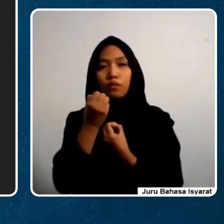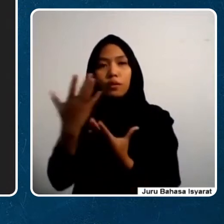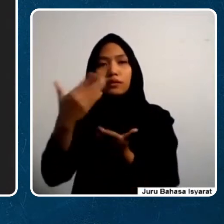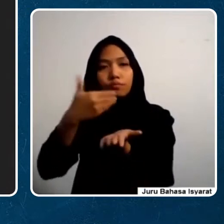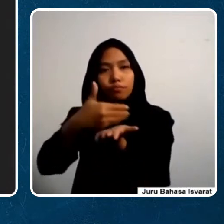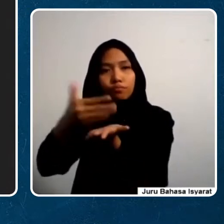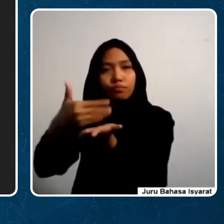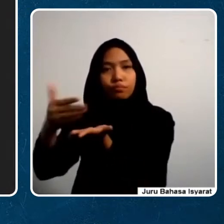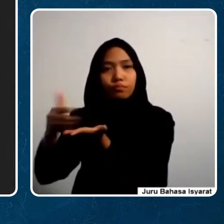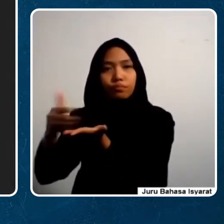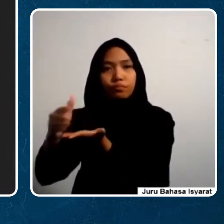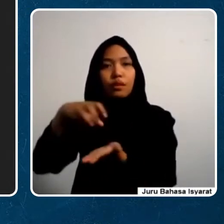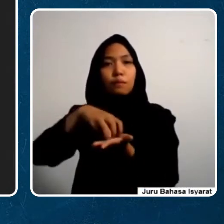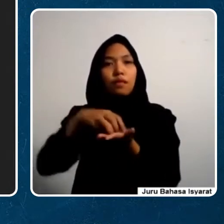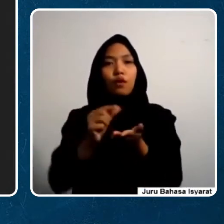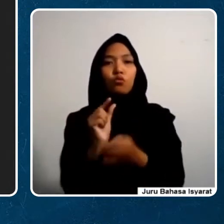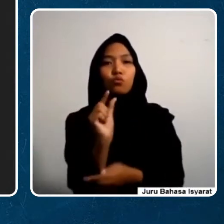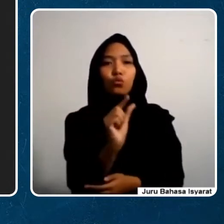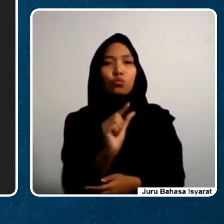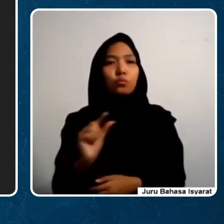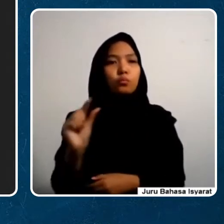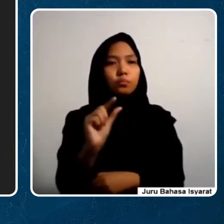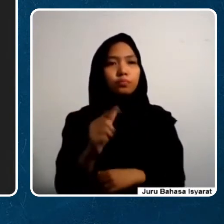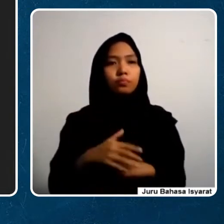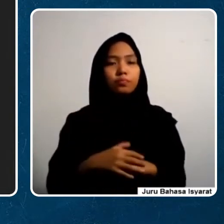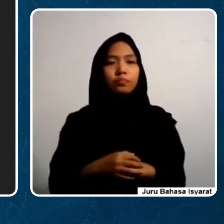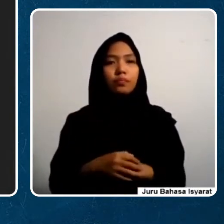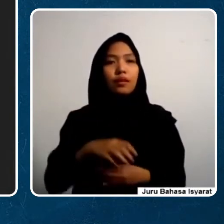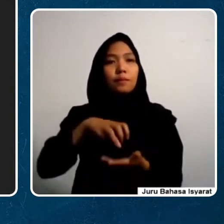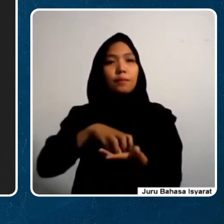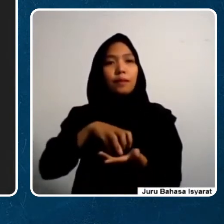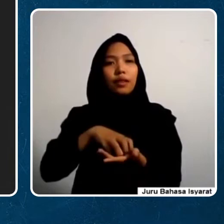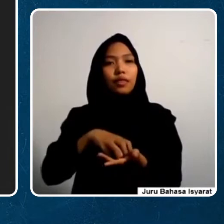tetap membantu teman-teman yang